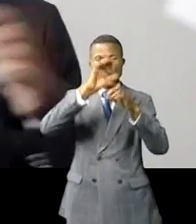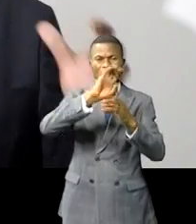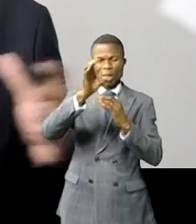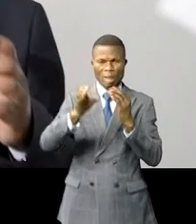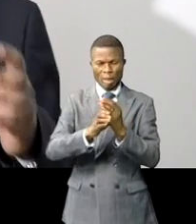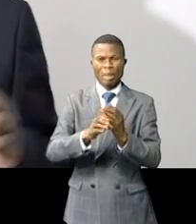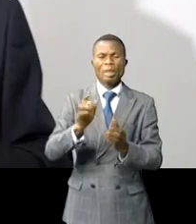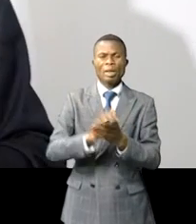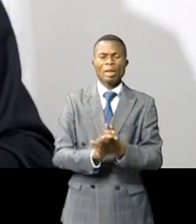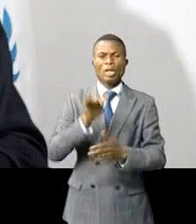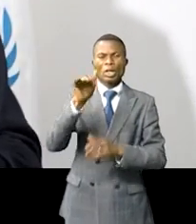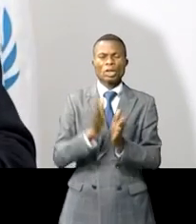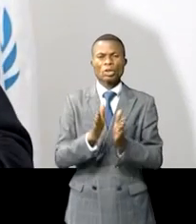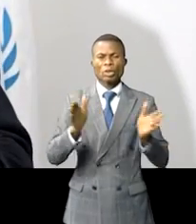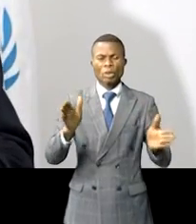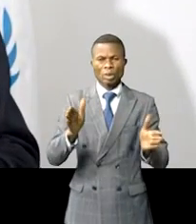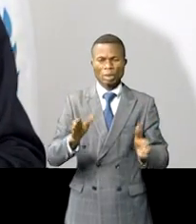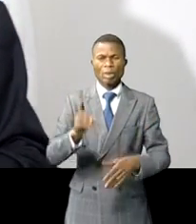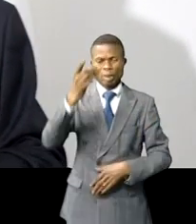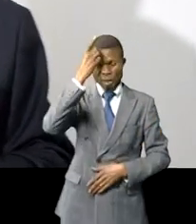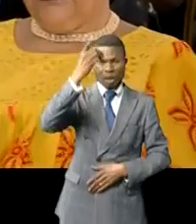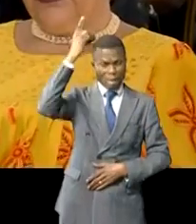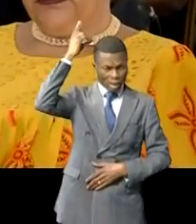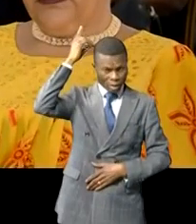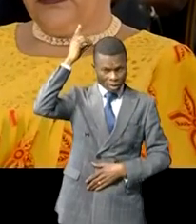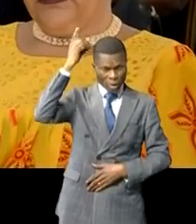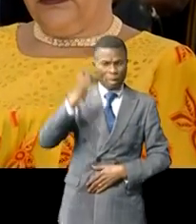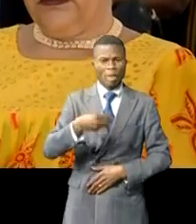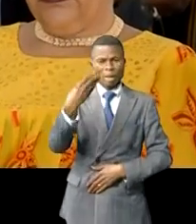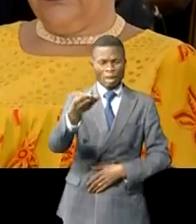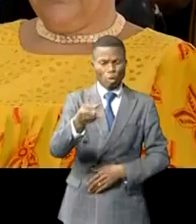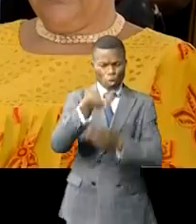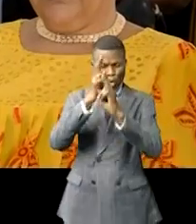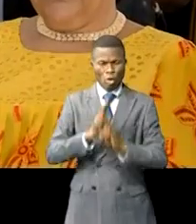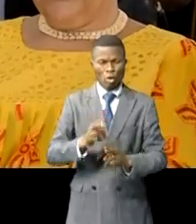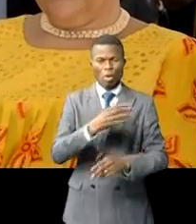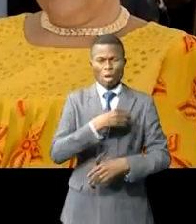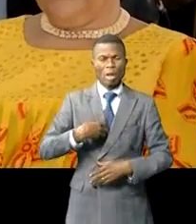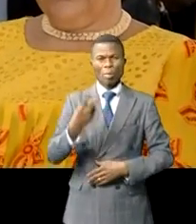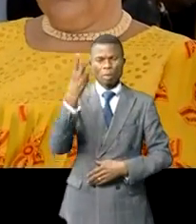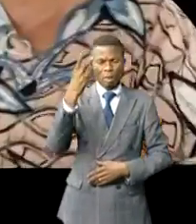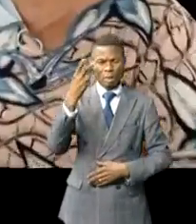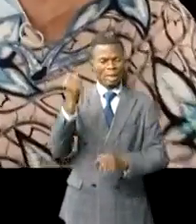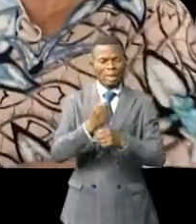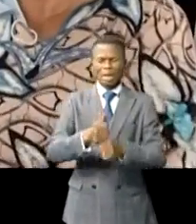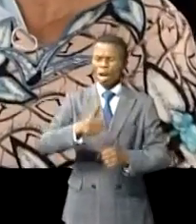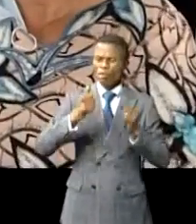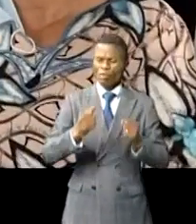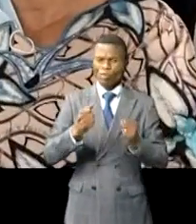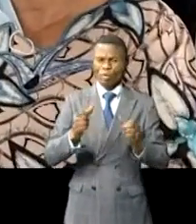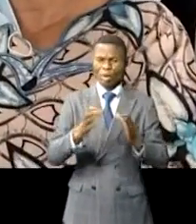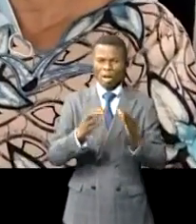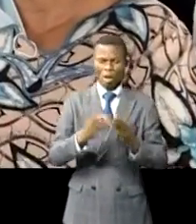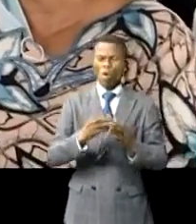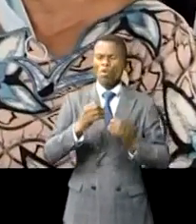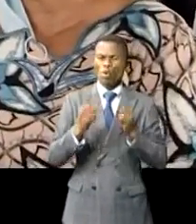à travers son directeur général Daniel Santoubiko, a honoré ces femmes qui se sont distinguées par leur bravoure avec